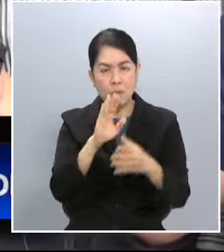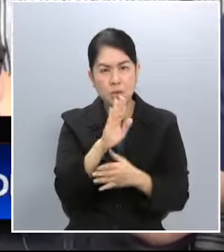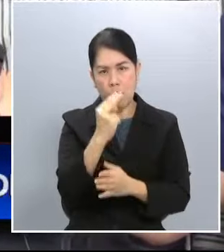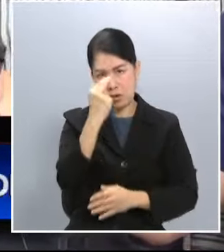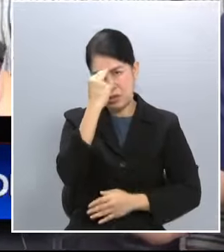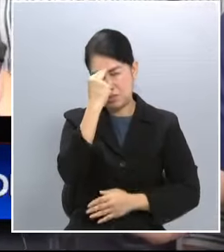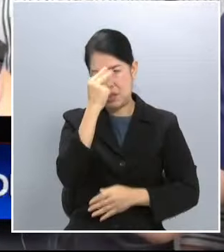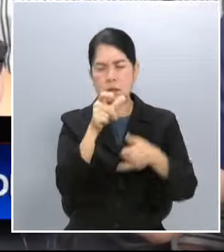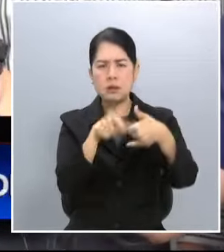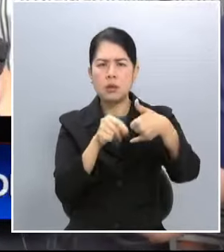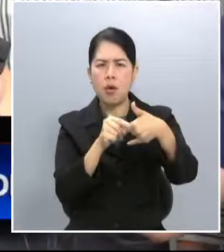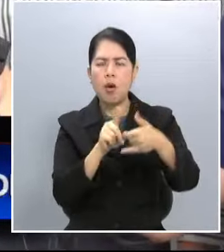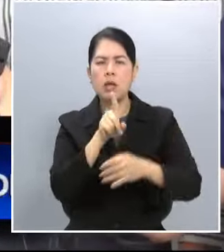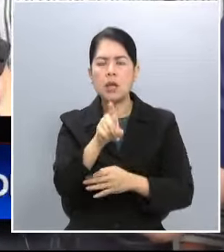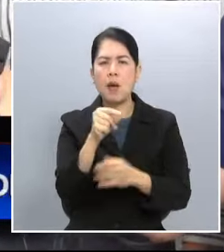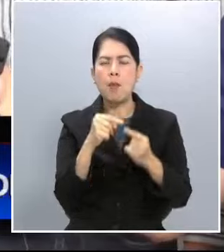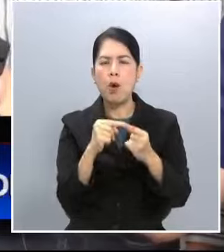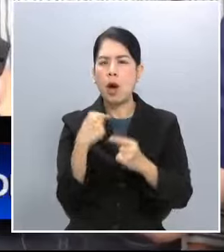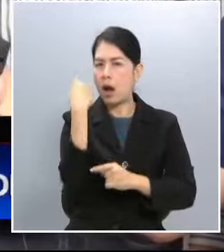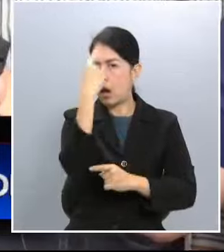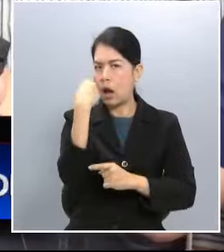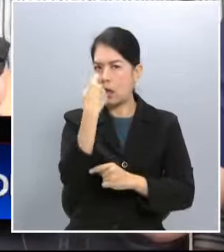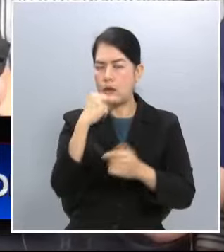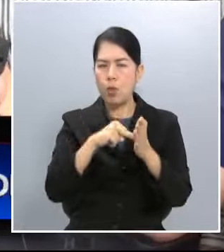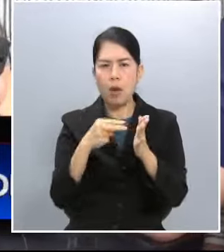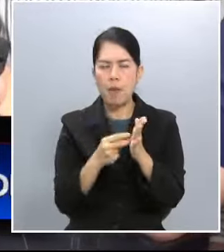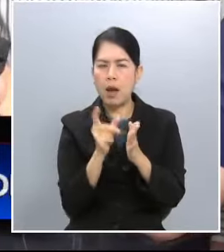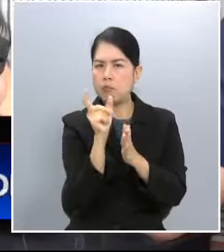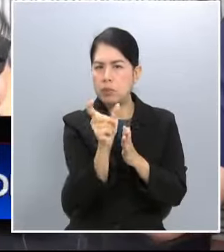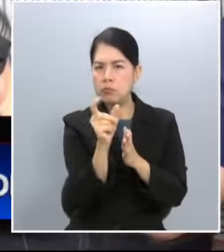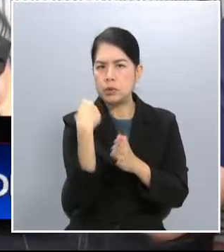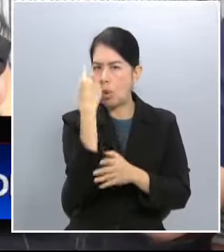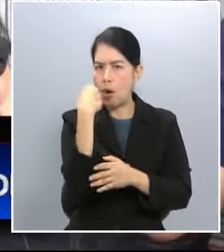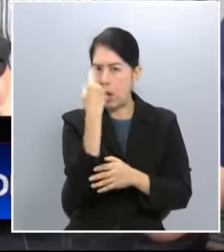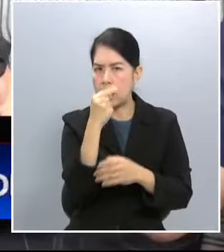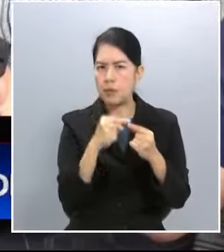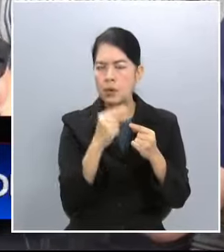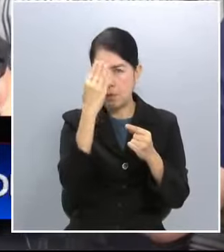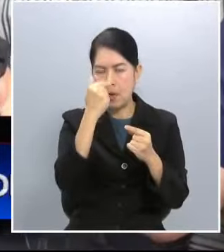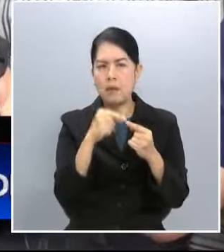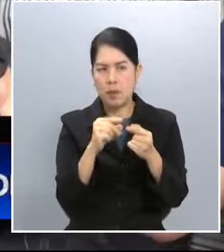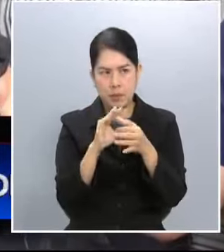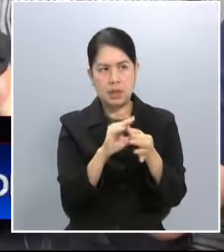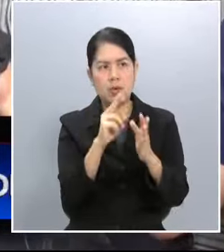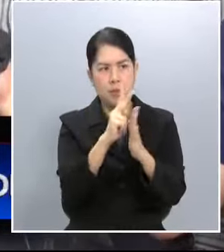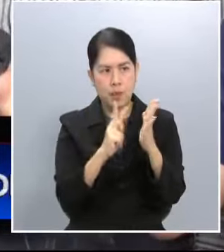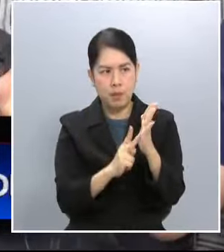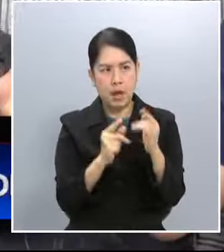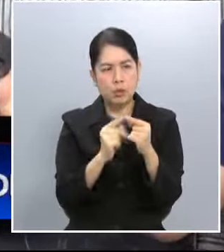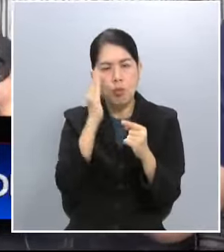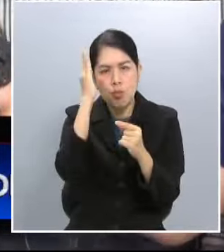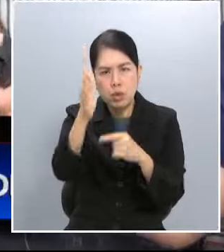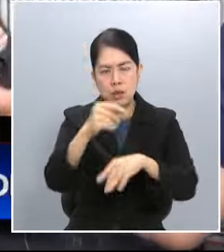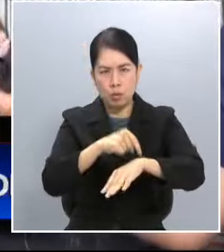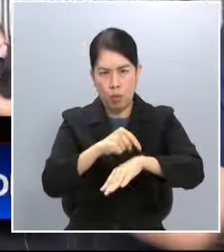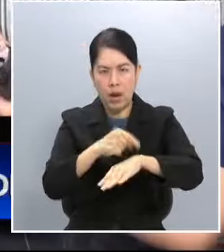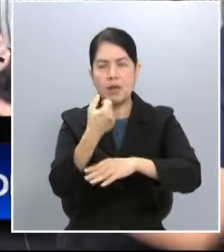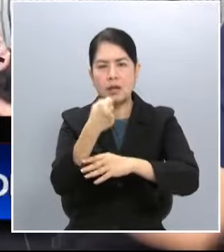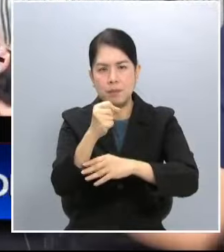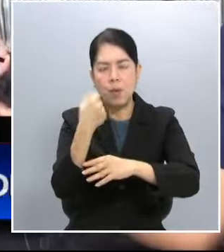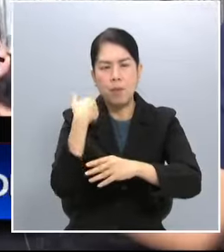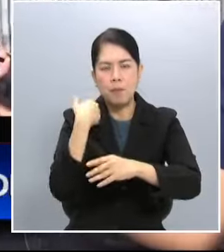ใครให้ชัดนะครับเพราะว่ามันจะมีผลทางกฎหมายครับ ไป วันพรุ่งนี้ประมาณ10โมงครับจะไปยื่นหนังสือเพื่อสอบถ